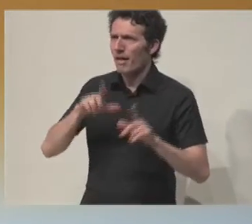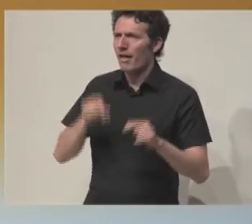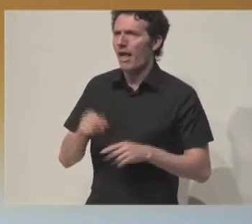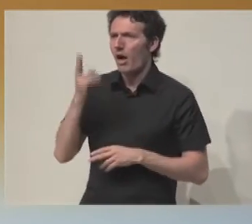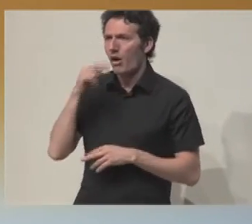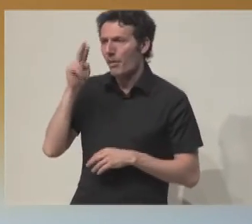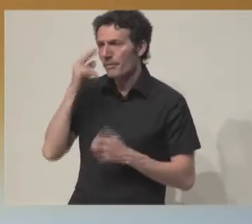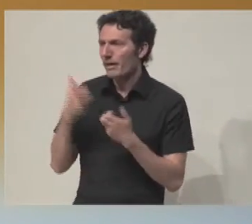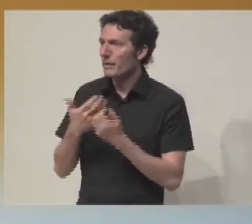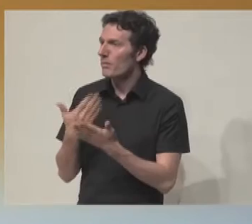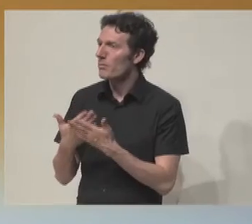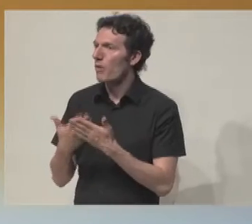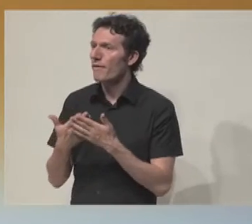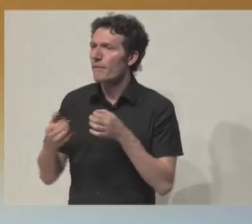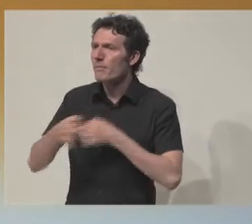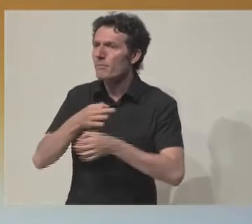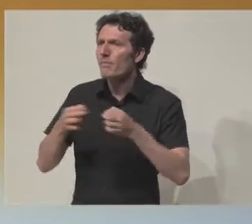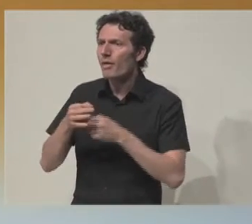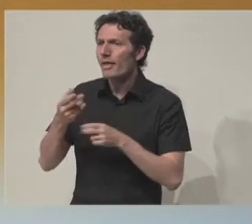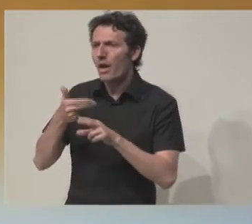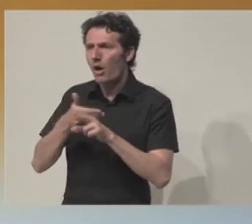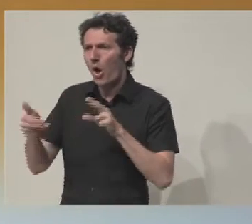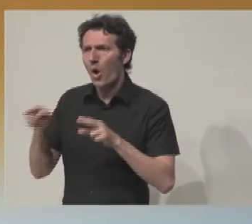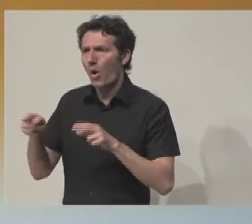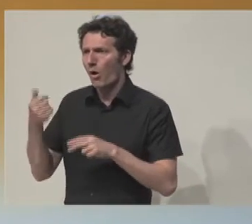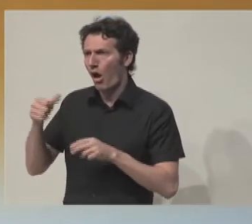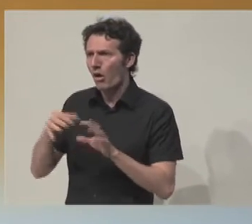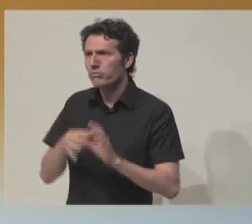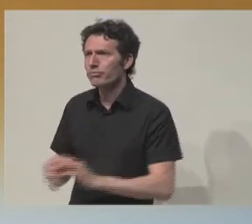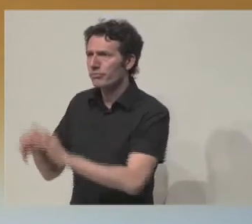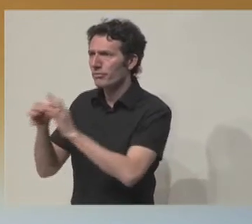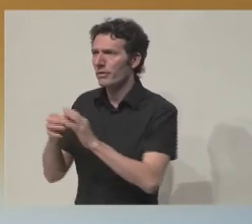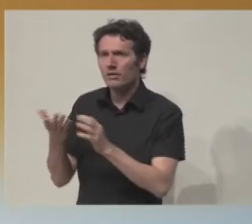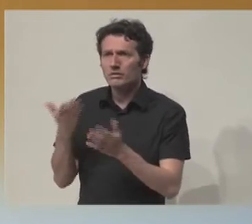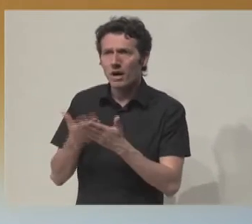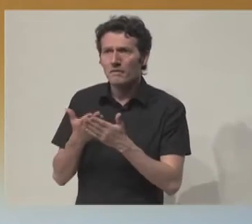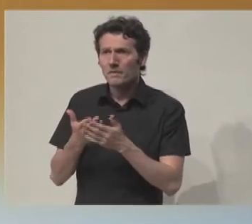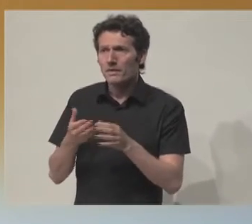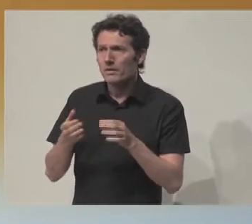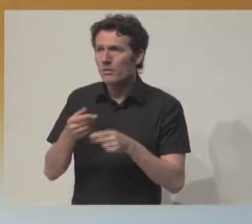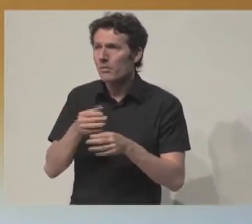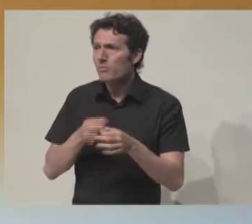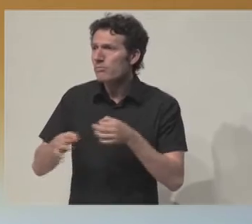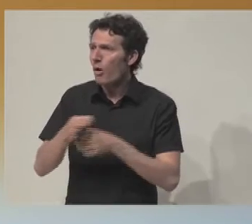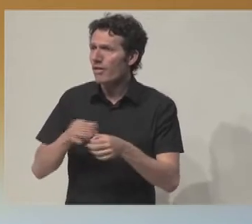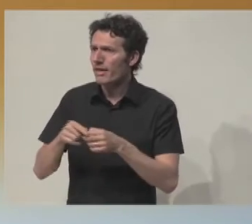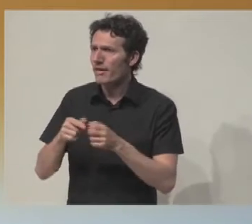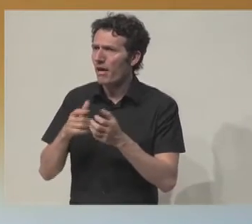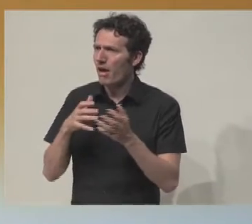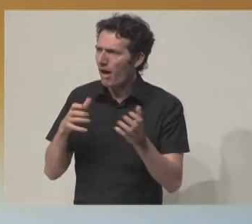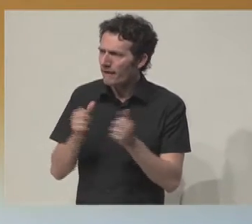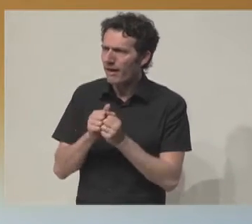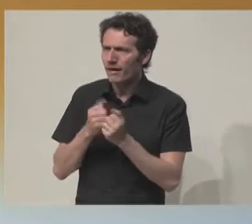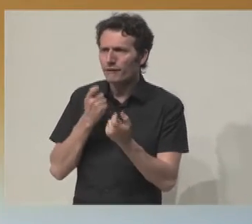monnaie commune alors d'un d'un mouvement spontané réfléchit